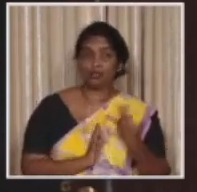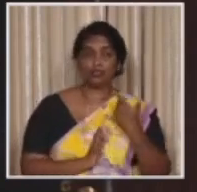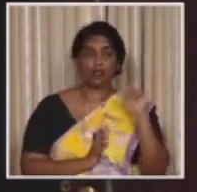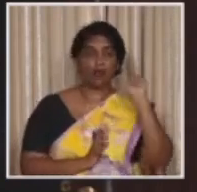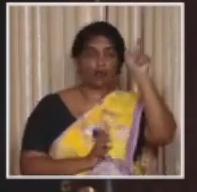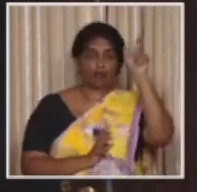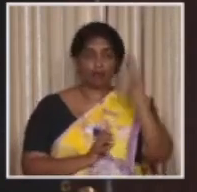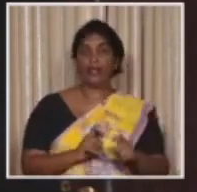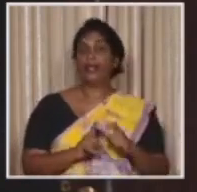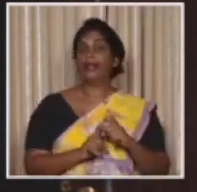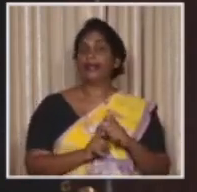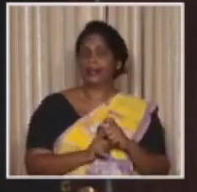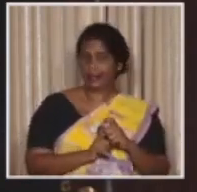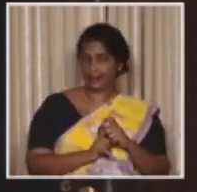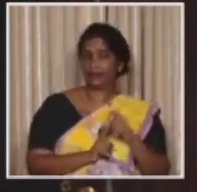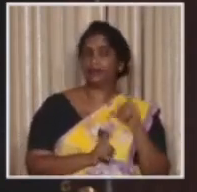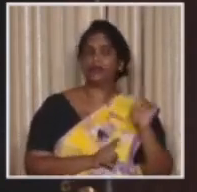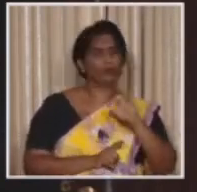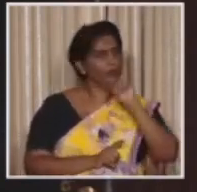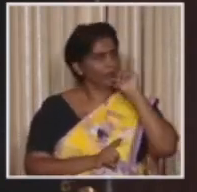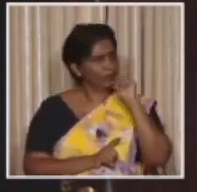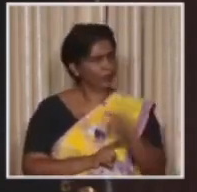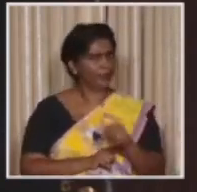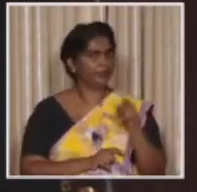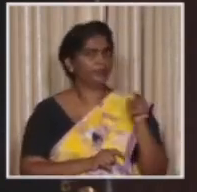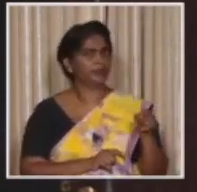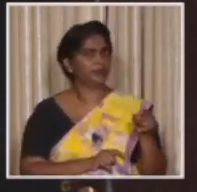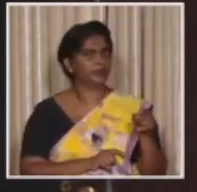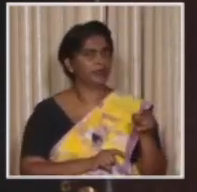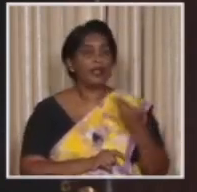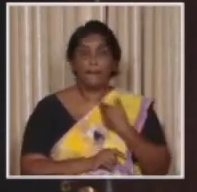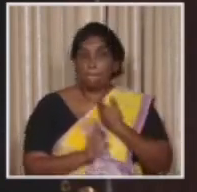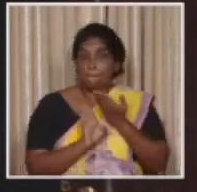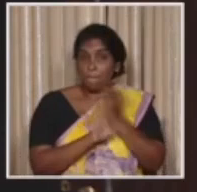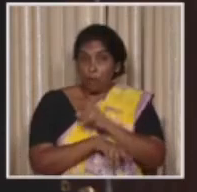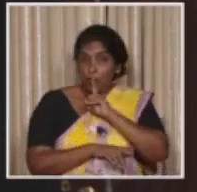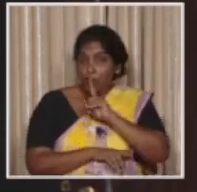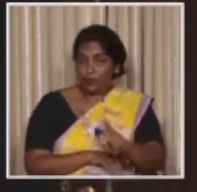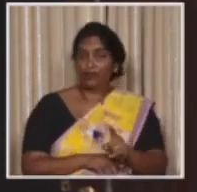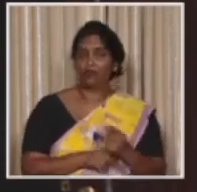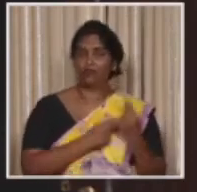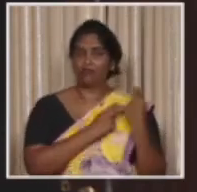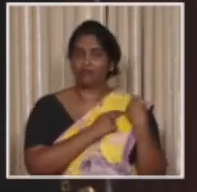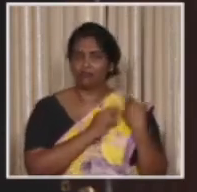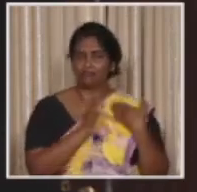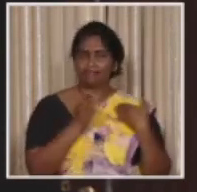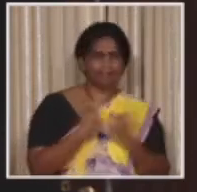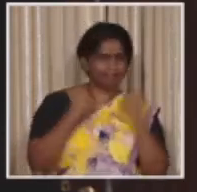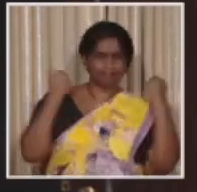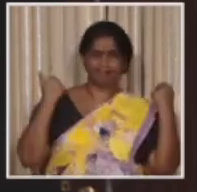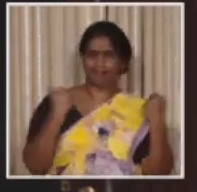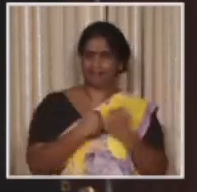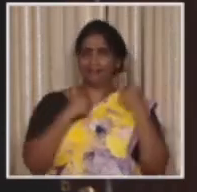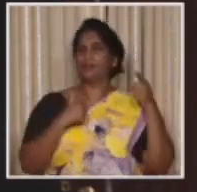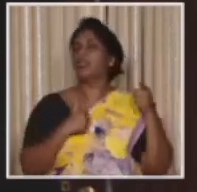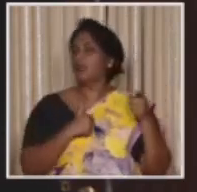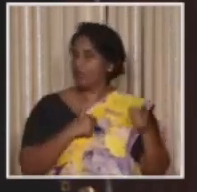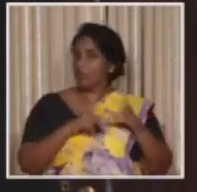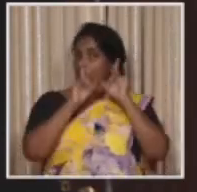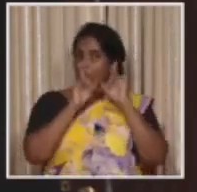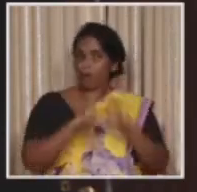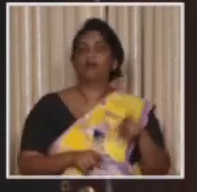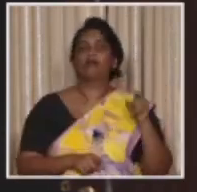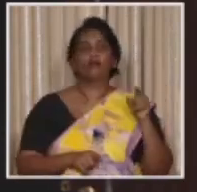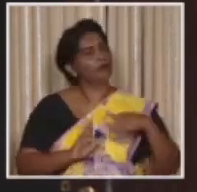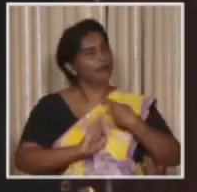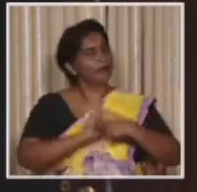නිලධාරියා අධ්‍යක්ෂකවරයා ඇත්ත වශයෙන්ම අර මම කියපු බැඳියාවන් අතර ගැටීමකට ලක් වෙනවා. මේ නිසා